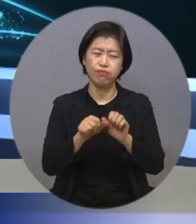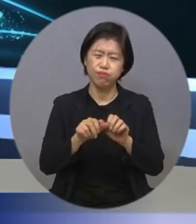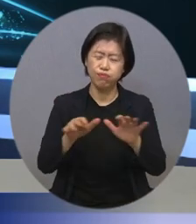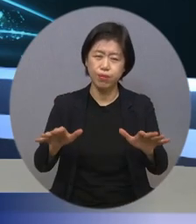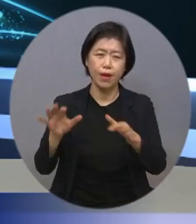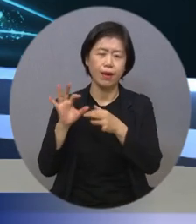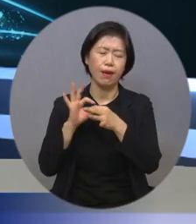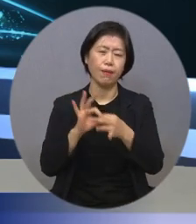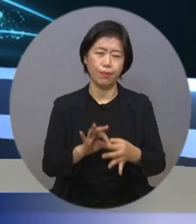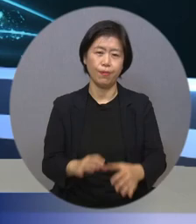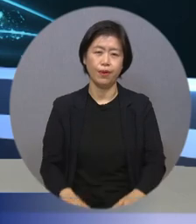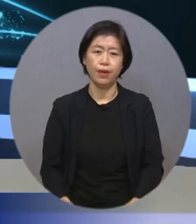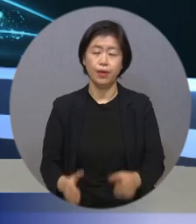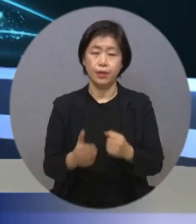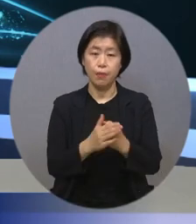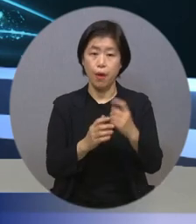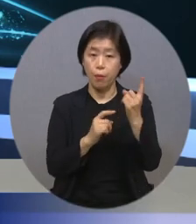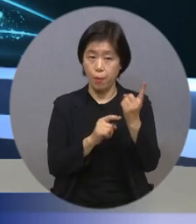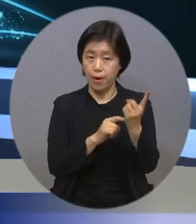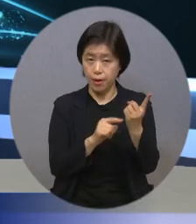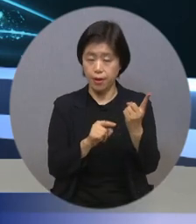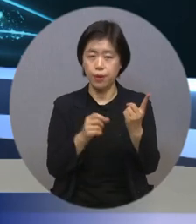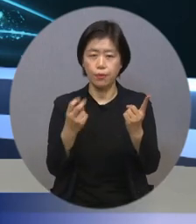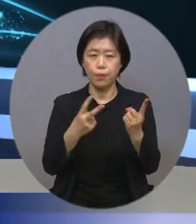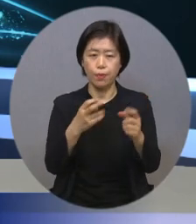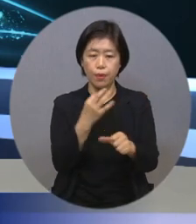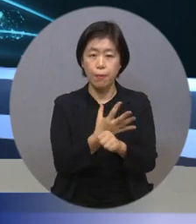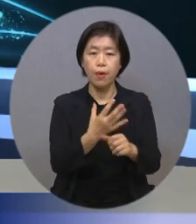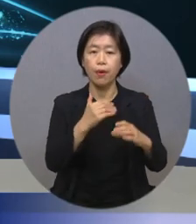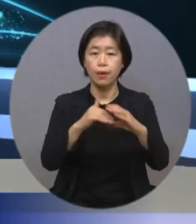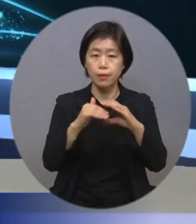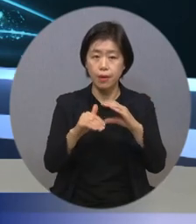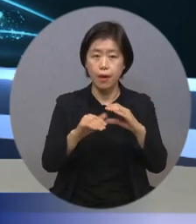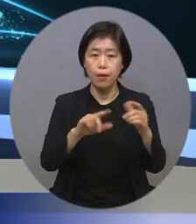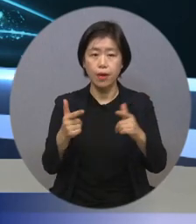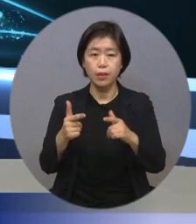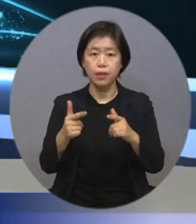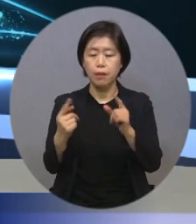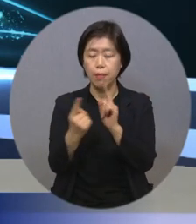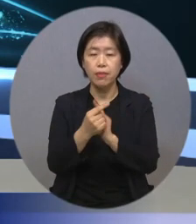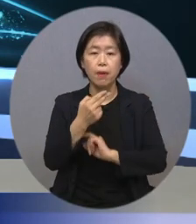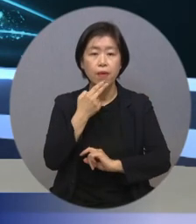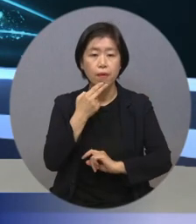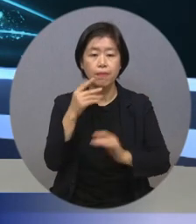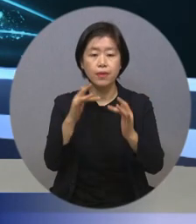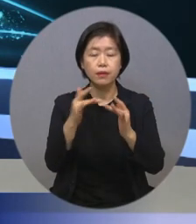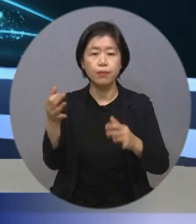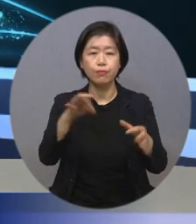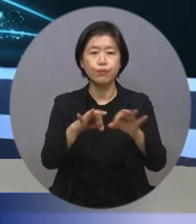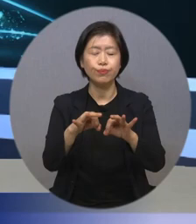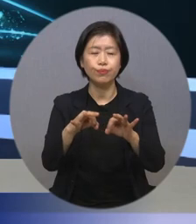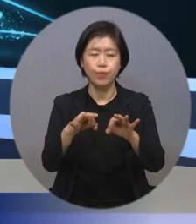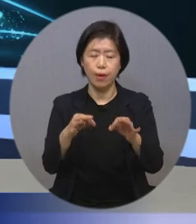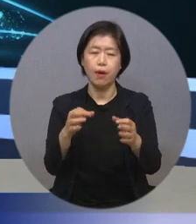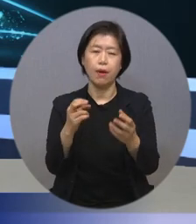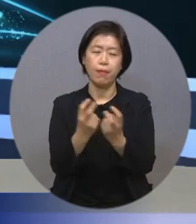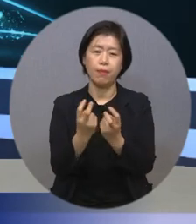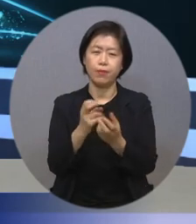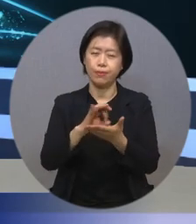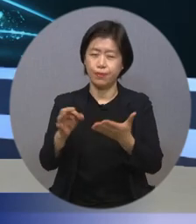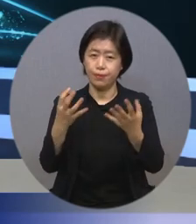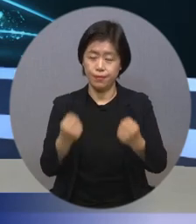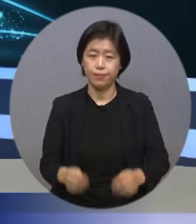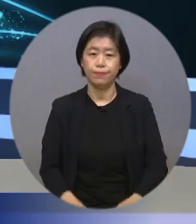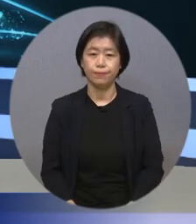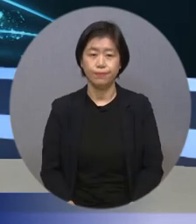확산세에 모바일 기부와 간편 결제 등 새로운 비대면 모금 활동이 늘면서 다양한 방법으로 따뜻한 마음이 전해지고